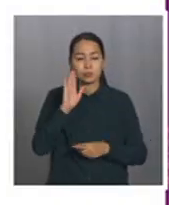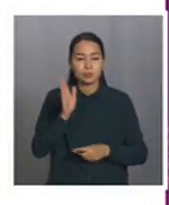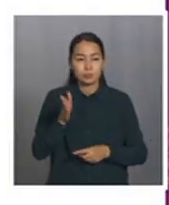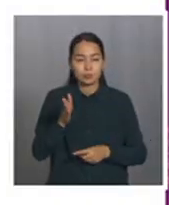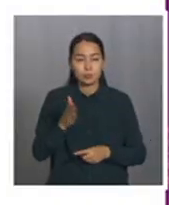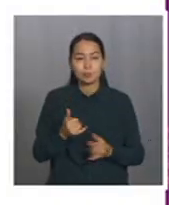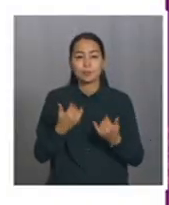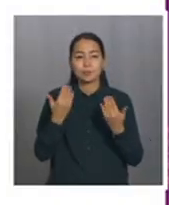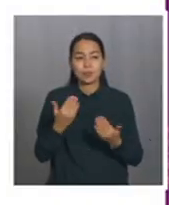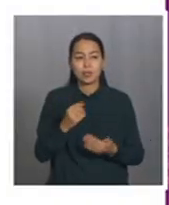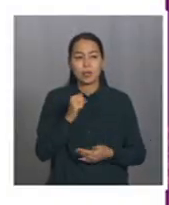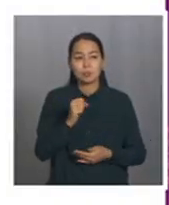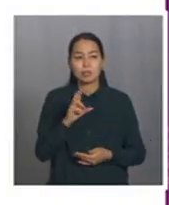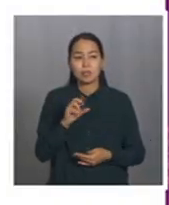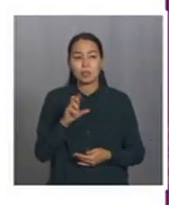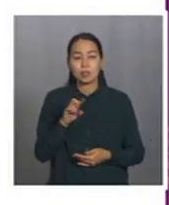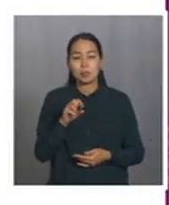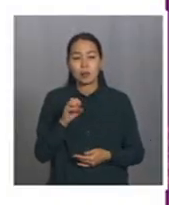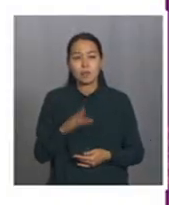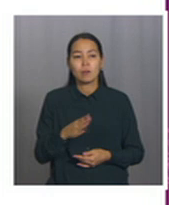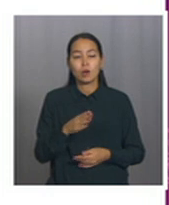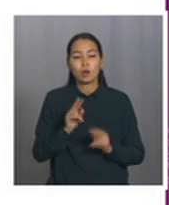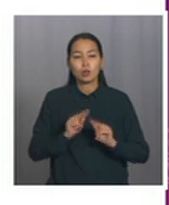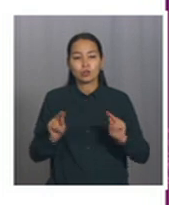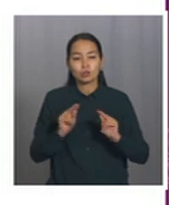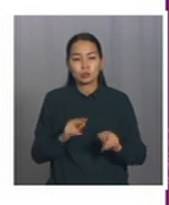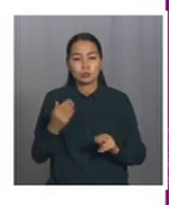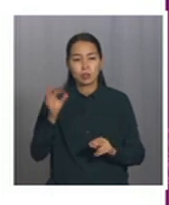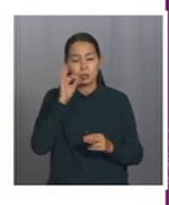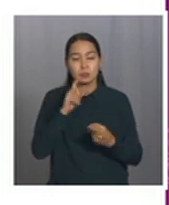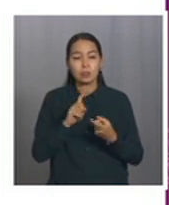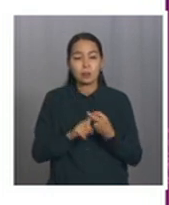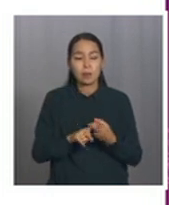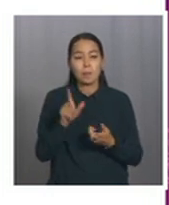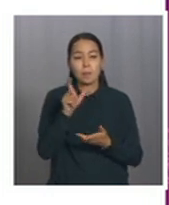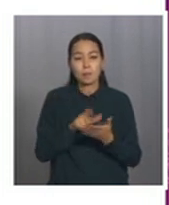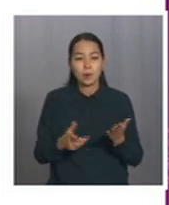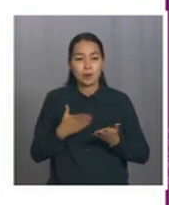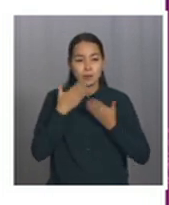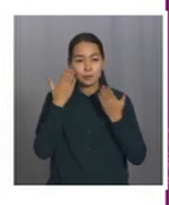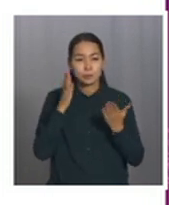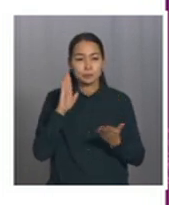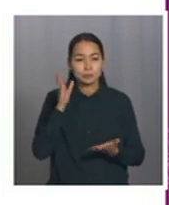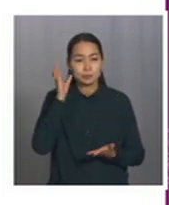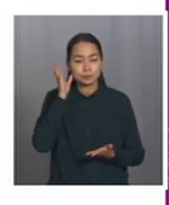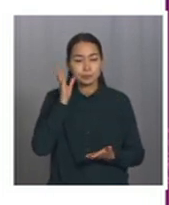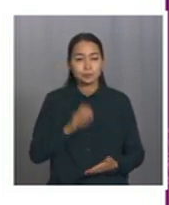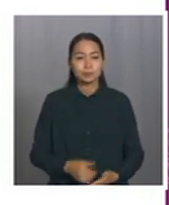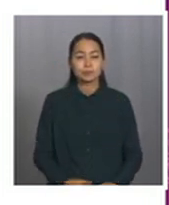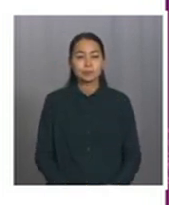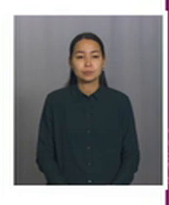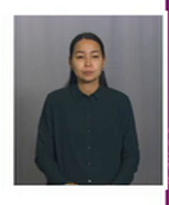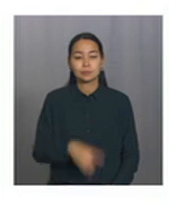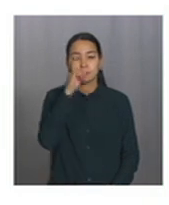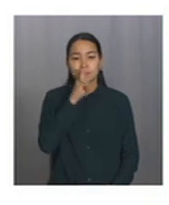Қазір Әбіш Кекілбайұлының «Ұстаз ұлағаты» атты мақаласынан үзінді тыңдайық. Қазақ